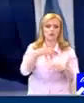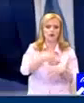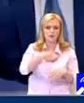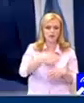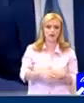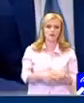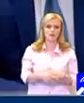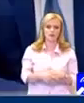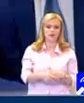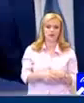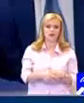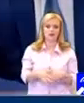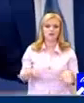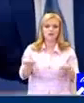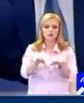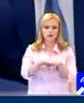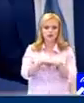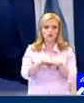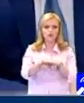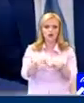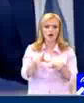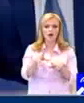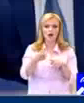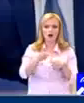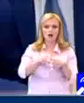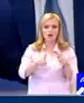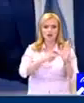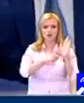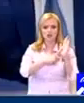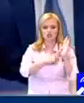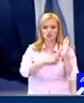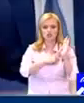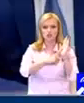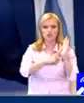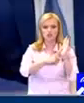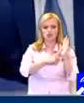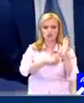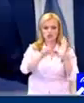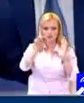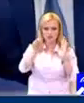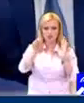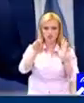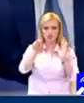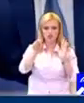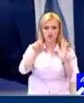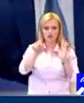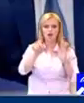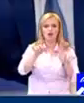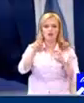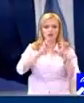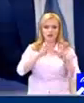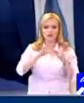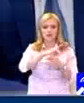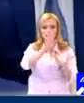unităților primăriei, la nivelul acelor peste 60 ceva de întreprinderi municipale care din păcate,